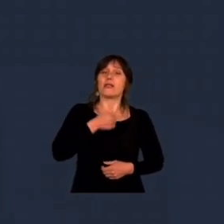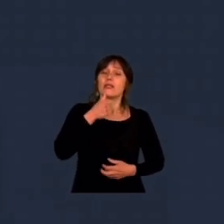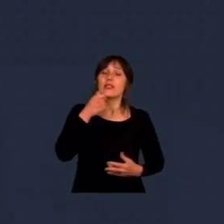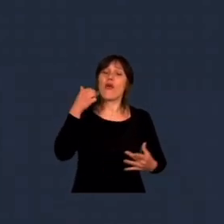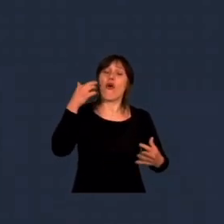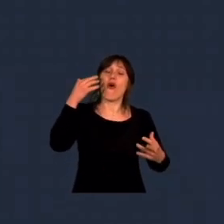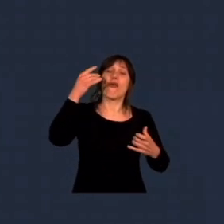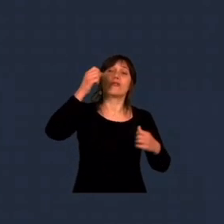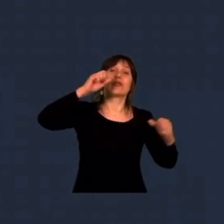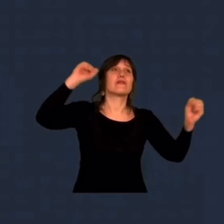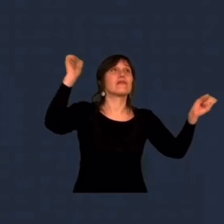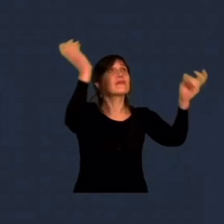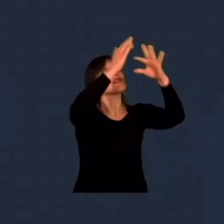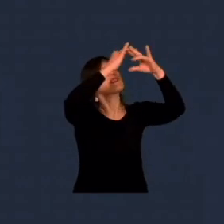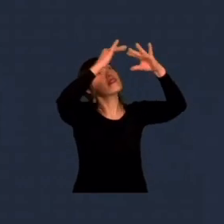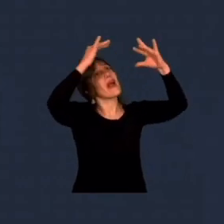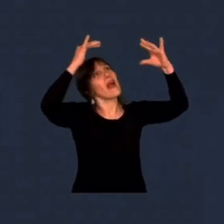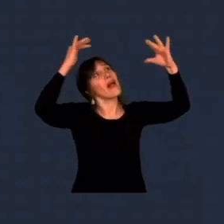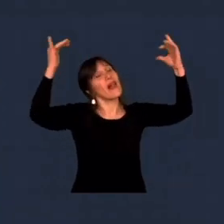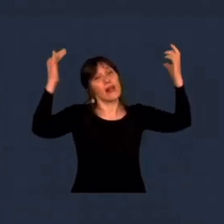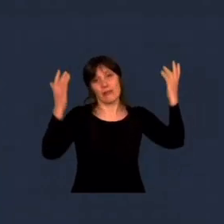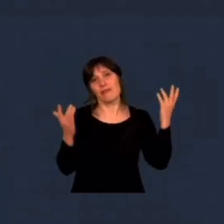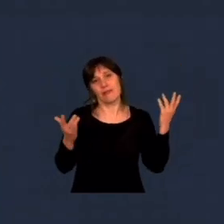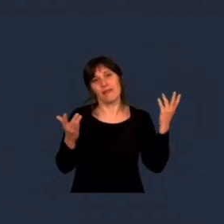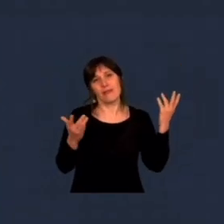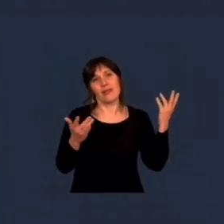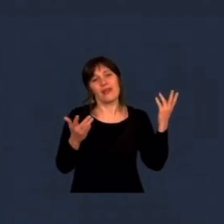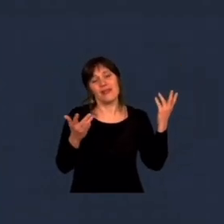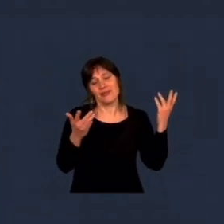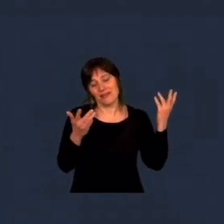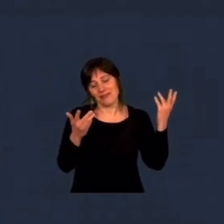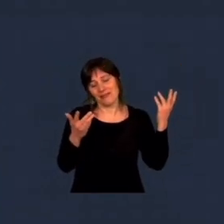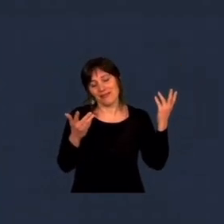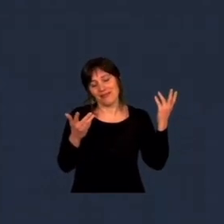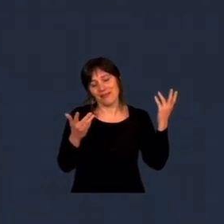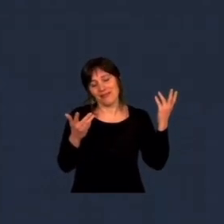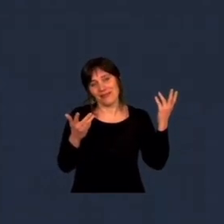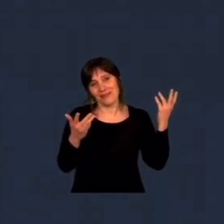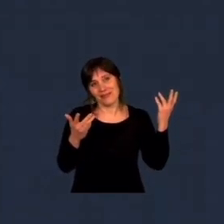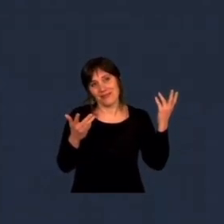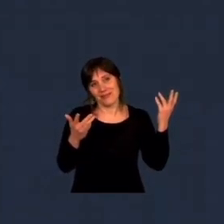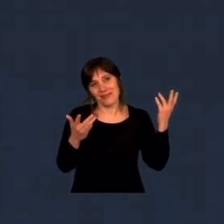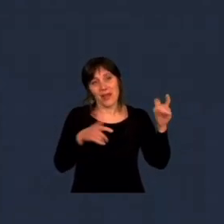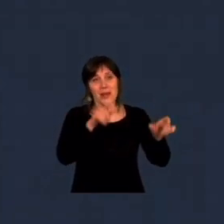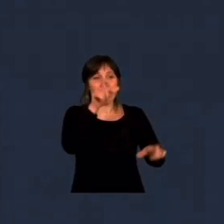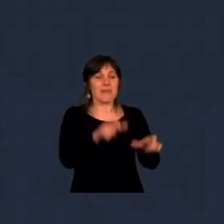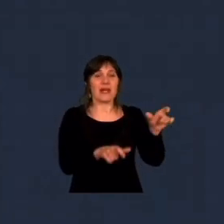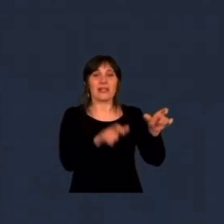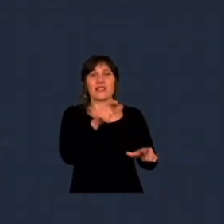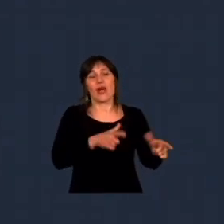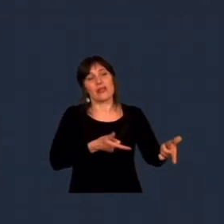ciel, alors Monsieur le Président, aider les pauvres pêcheurs, c'est comme un peu s'aider soi-même. Je vous remercie.